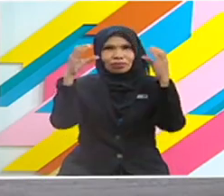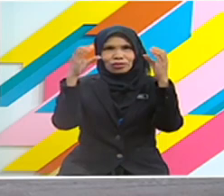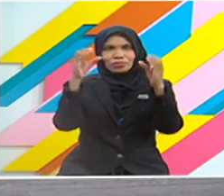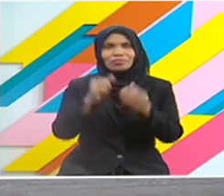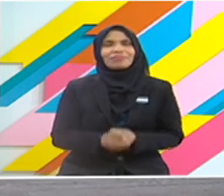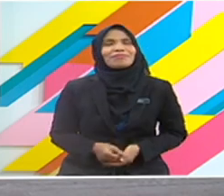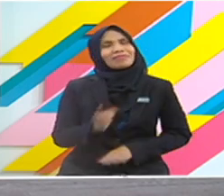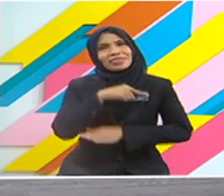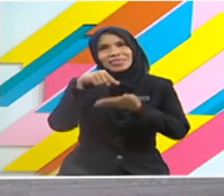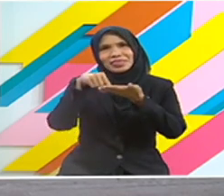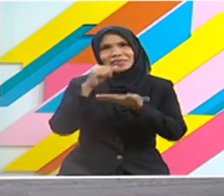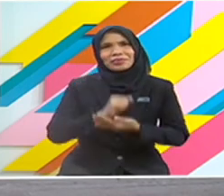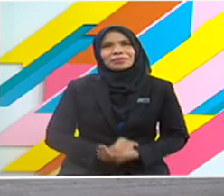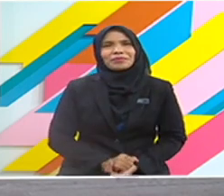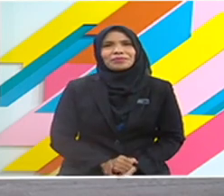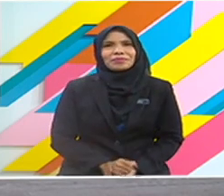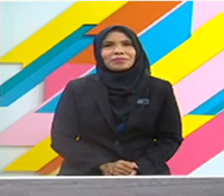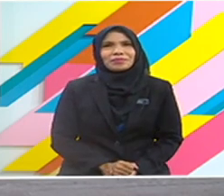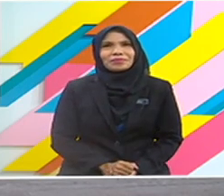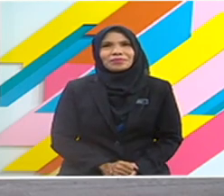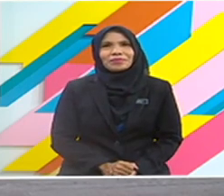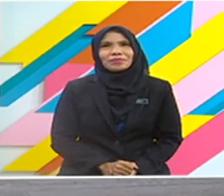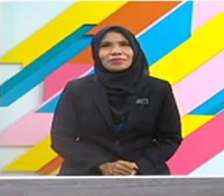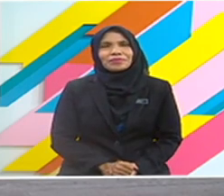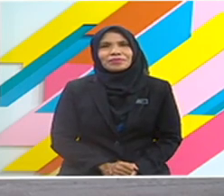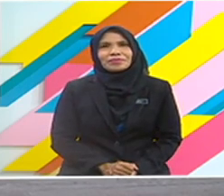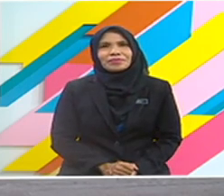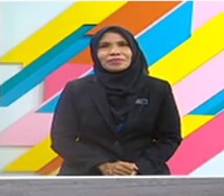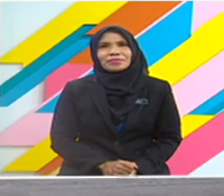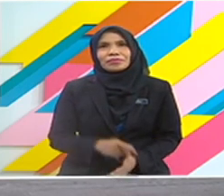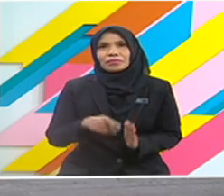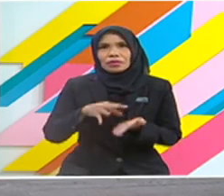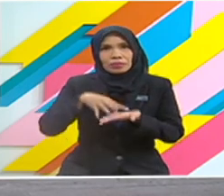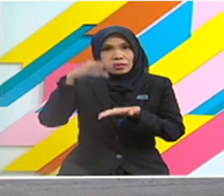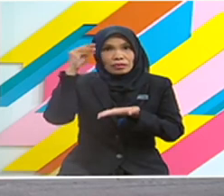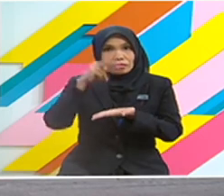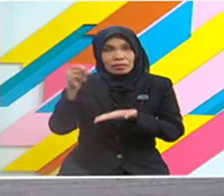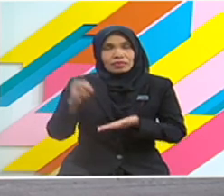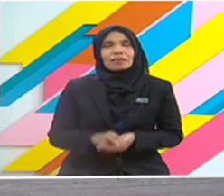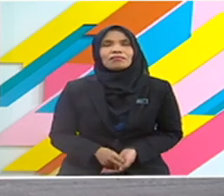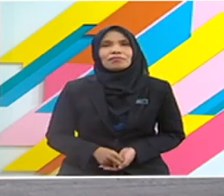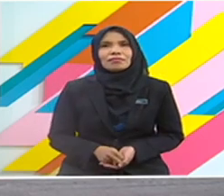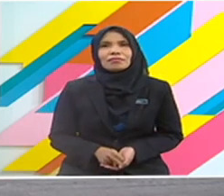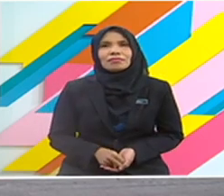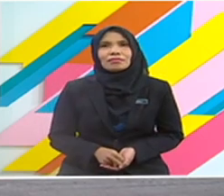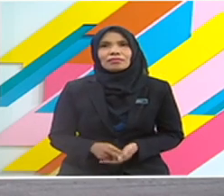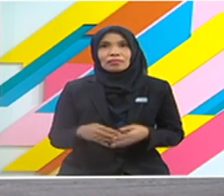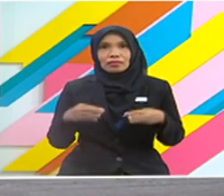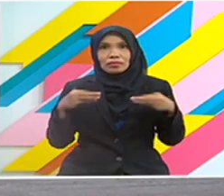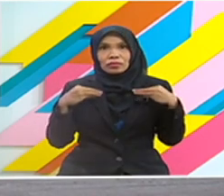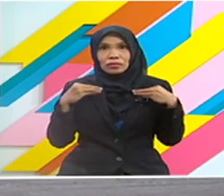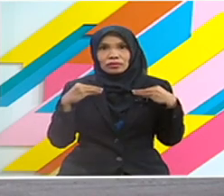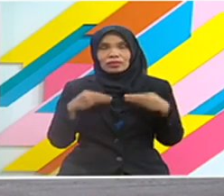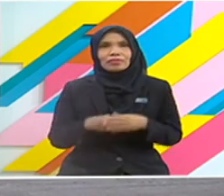Didik TV KPM, di mana hari ini pembelajaran kita selama satu jam ini adalah berkenaan dengan organ deria manusia.